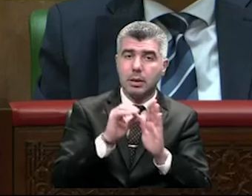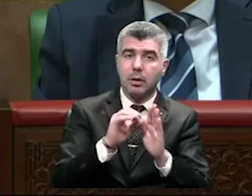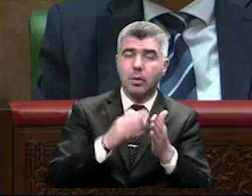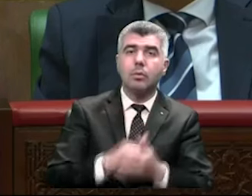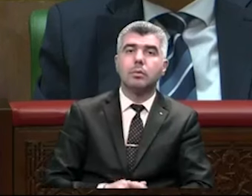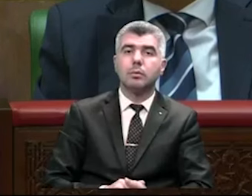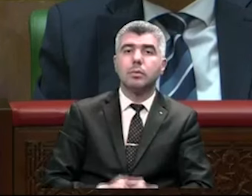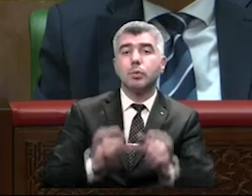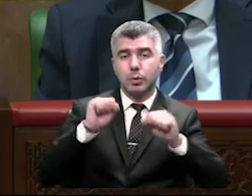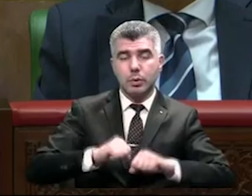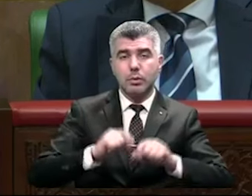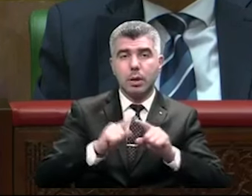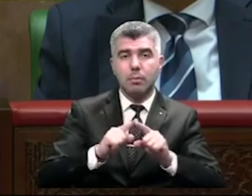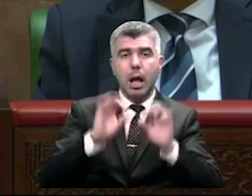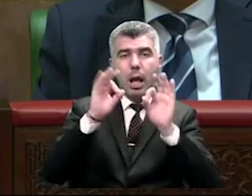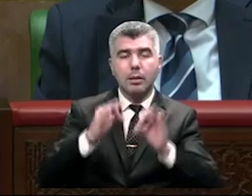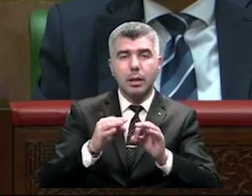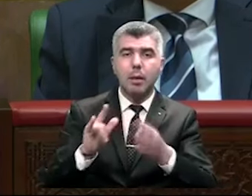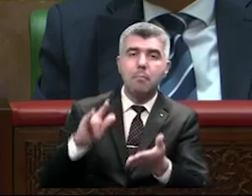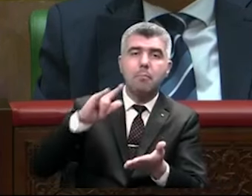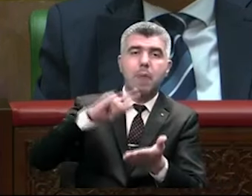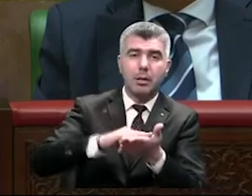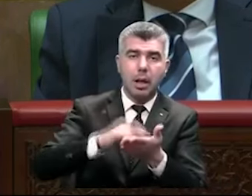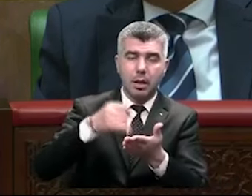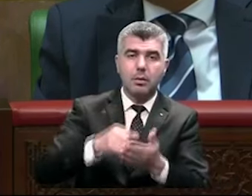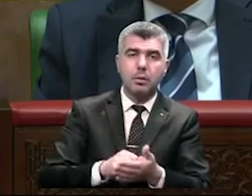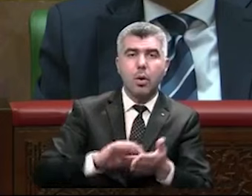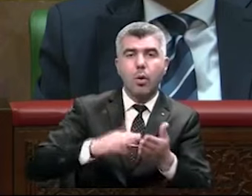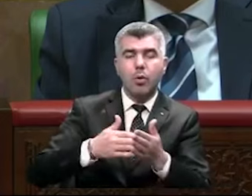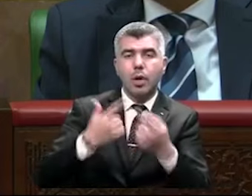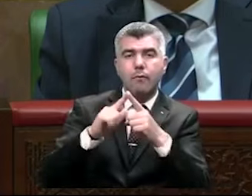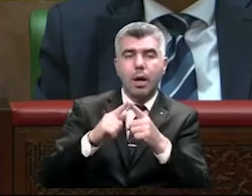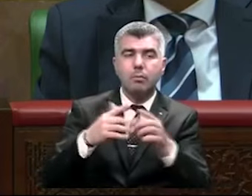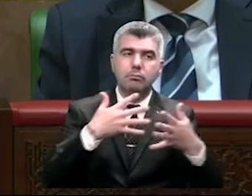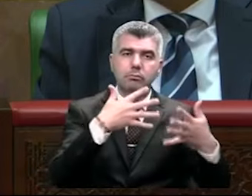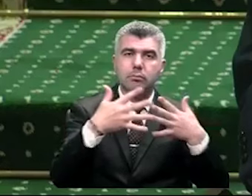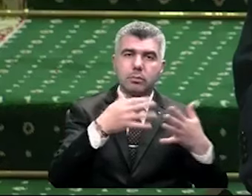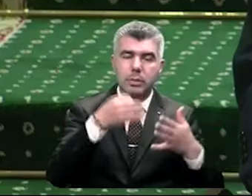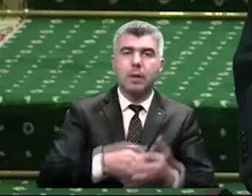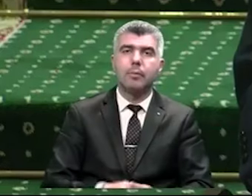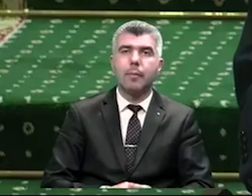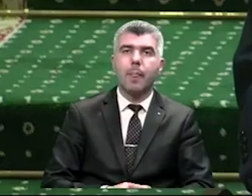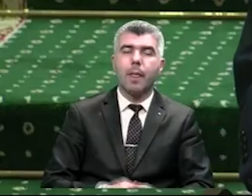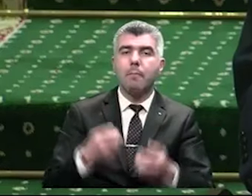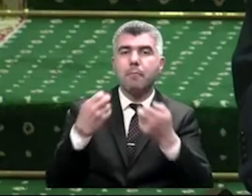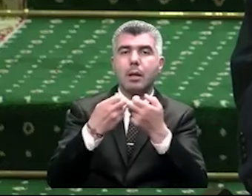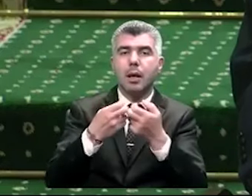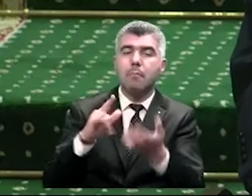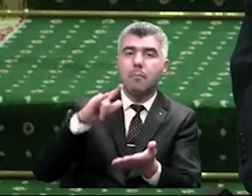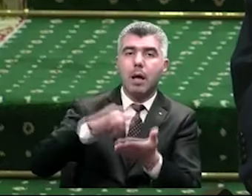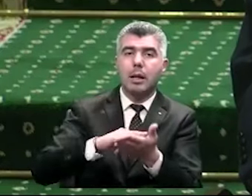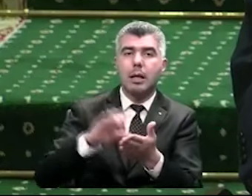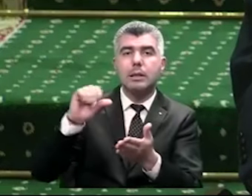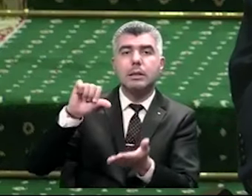مكنت واحد العدد ديال المطارات باش تاخذ علامات التميز مهمه على سبيل المثال مطار الدار بيضاء حضى